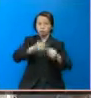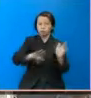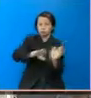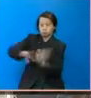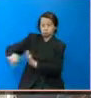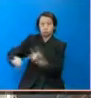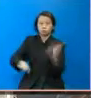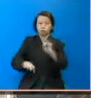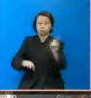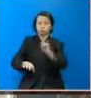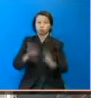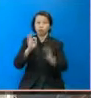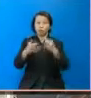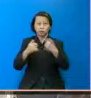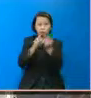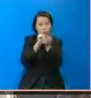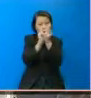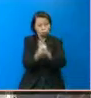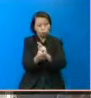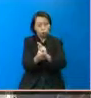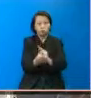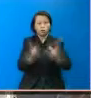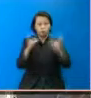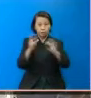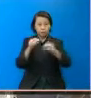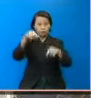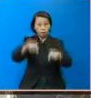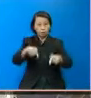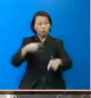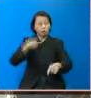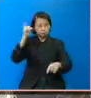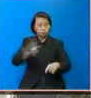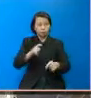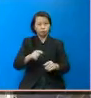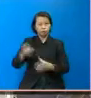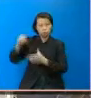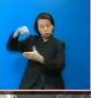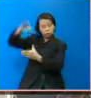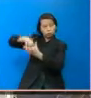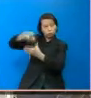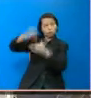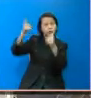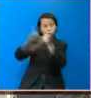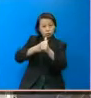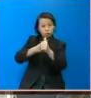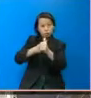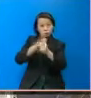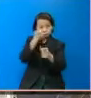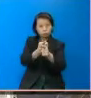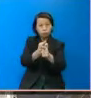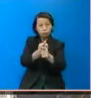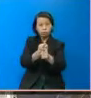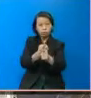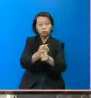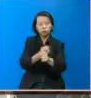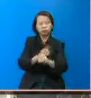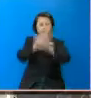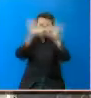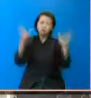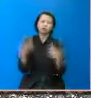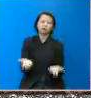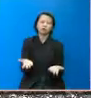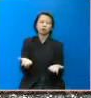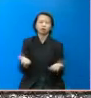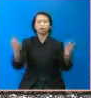yang ada. Kalau sekiranya kita nak ubah persidangan ini, we have to call for voting. That is clear. Begitu